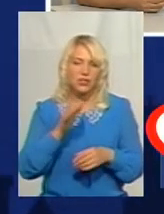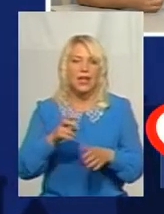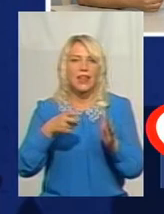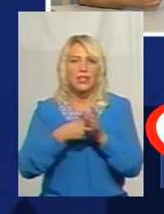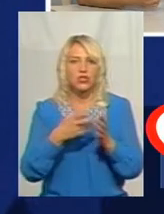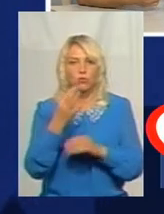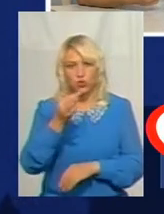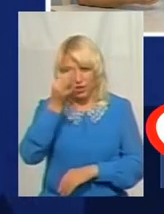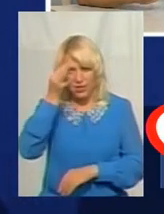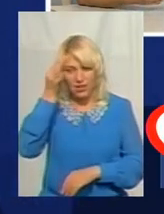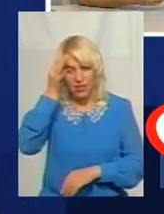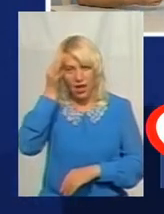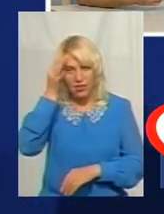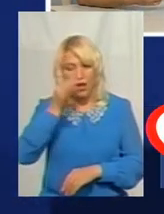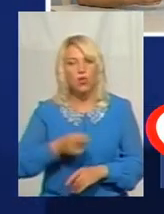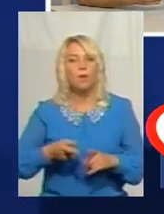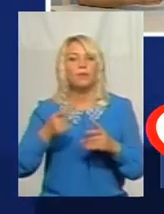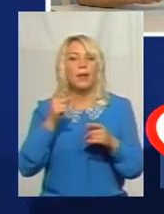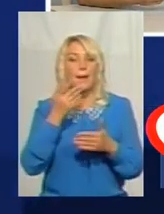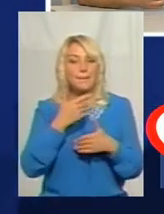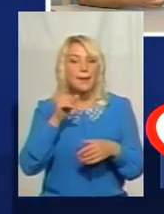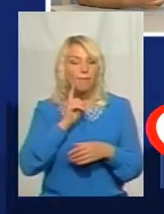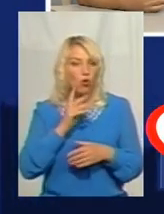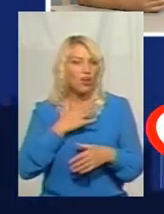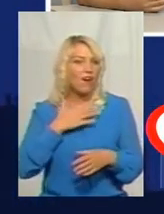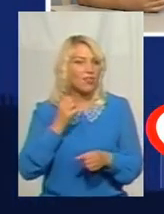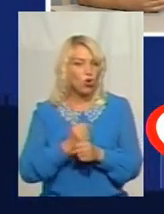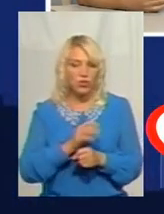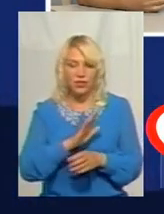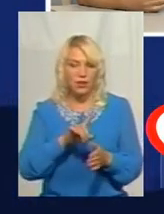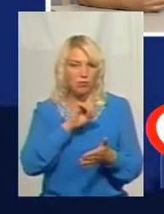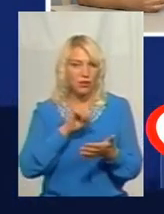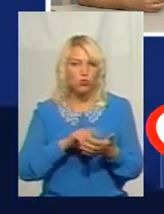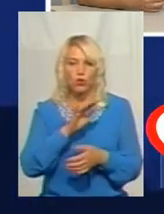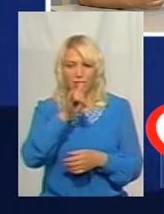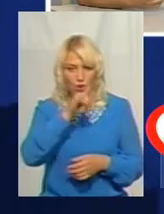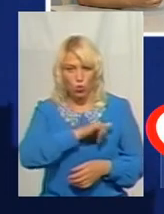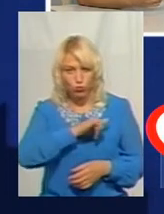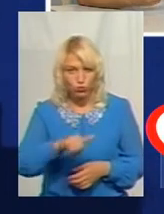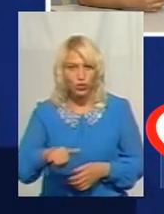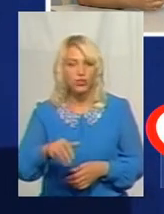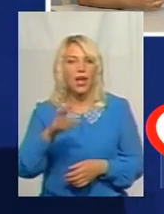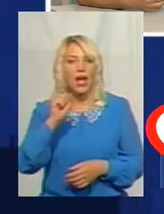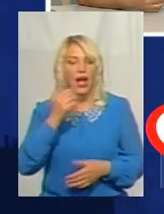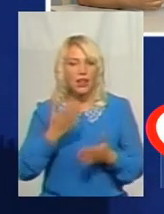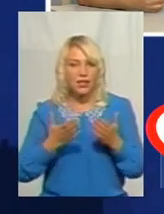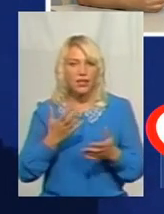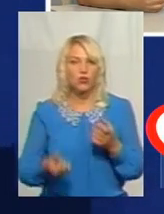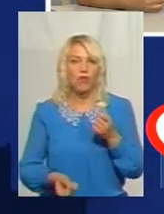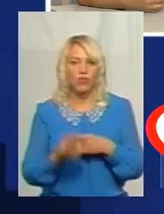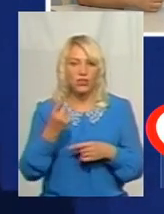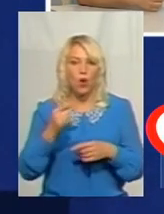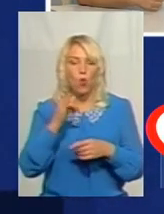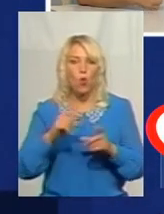нагадало. Ми поки що так категорично не ставимо про те, щоб недопущення, але в разі виникнення в